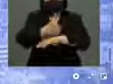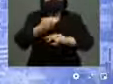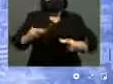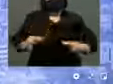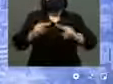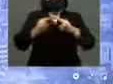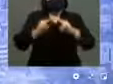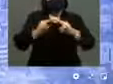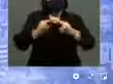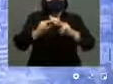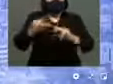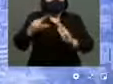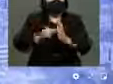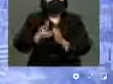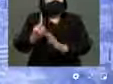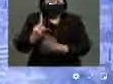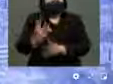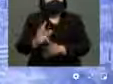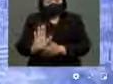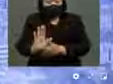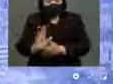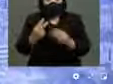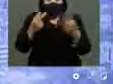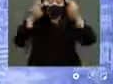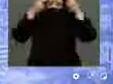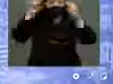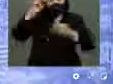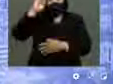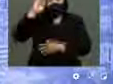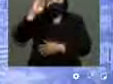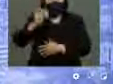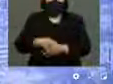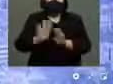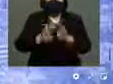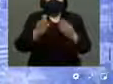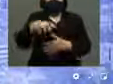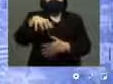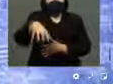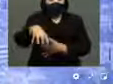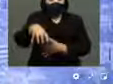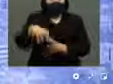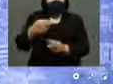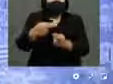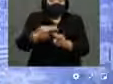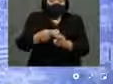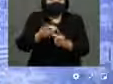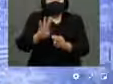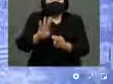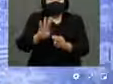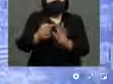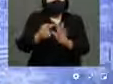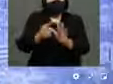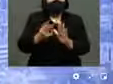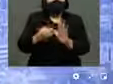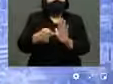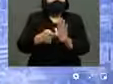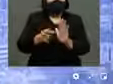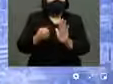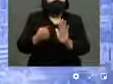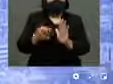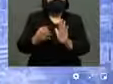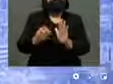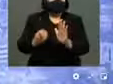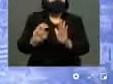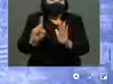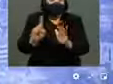และก็ปลัดกระทรวงสาธารณสุขแล้วก็ท่านนายกรัฐมนตรีเพิ่งไปเปิดมาคือโรงพยาบาลบุษราคำซึ่งจะดูแลผู้ป่วยระดับสีเหลือง